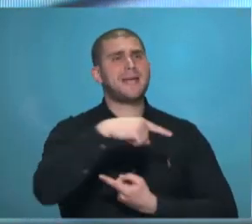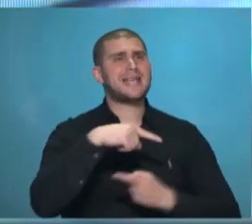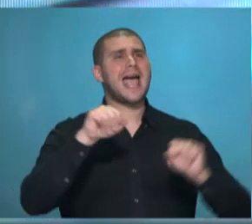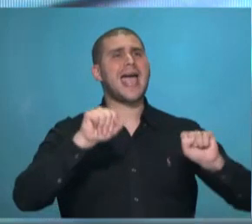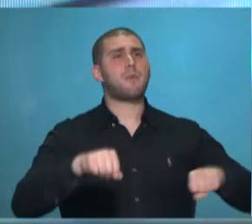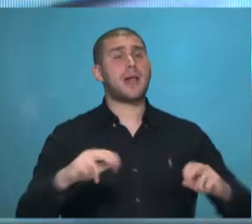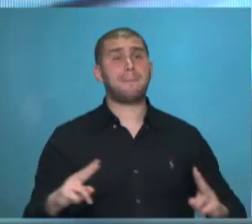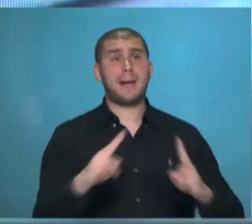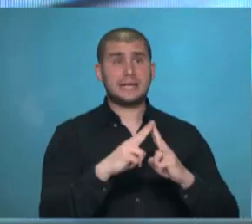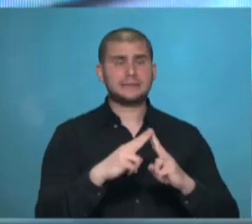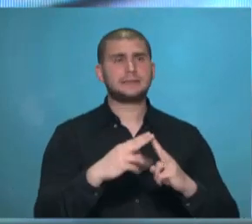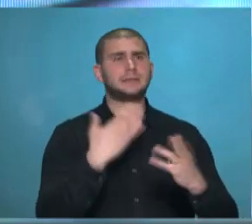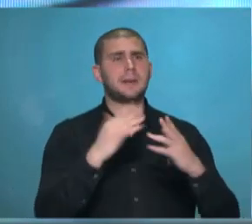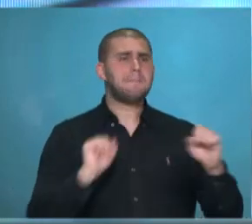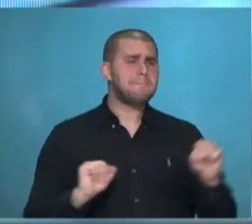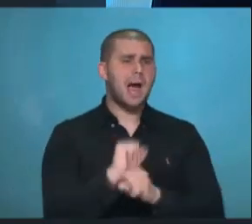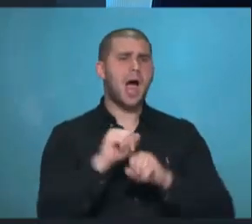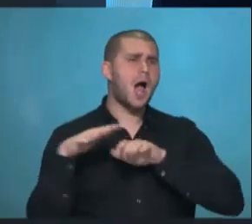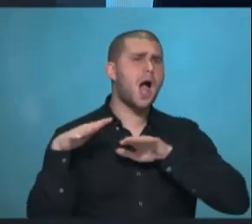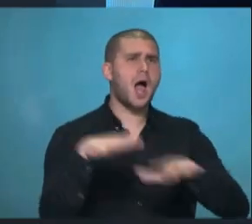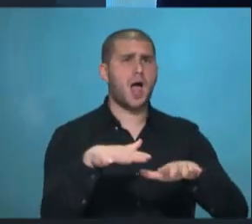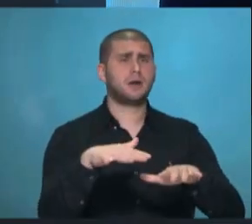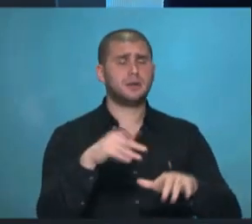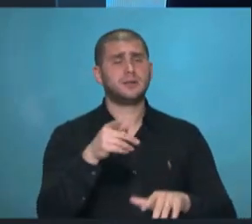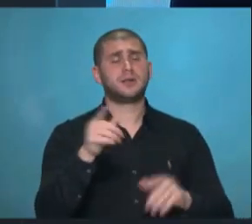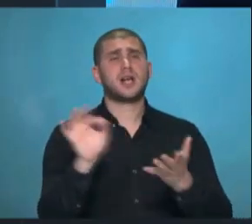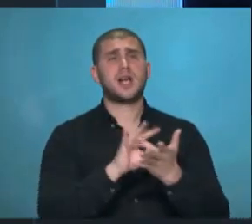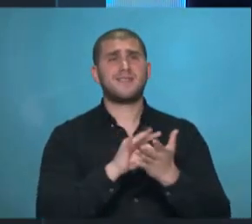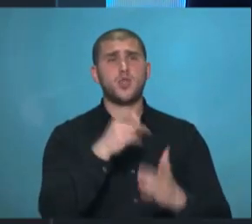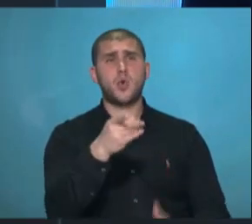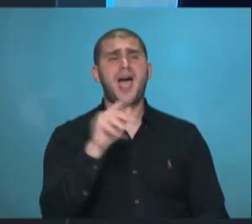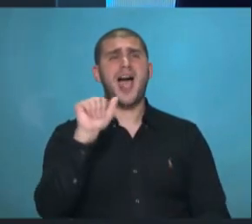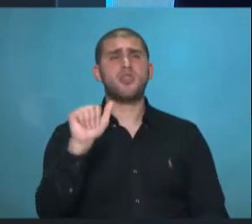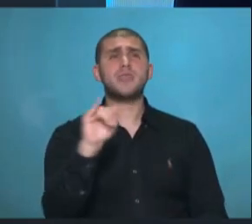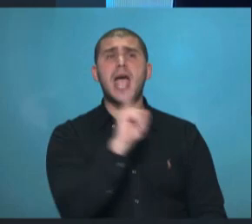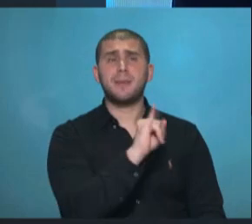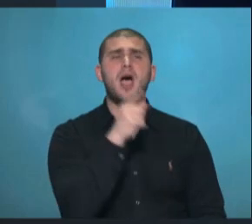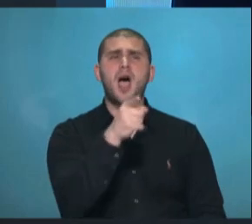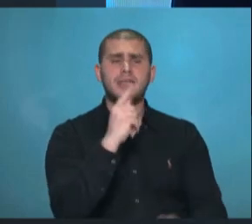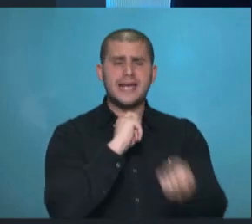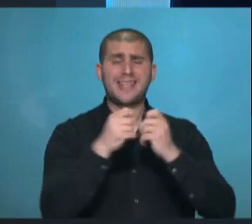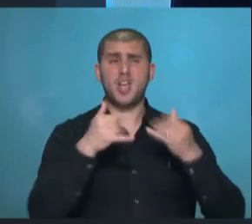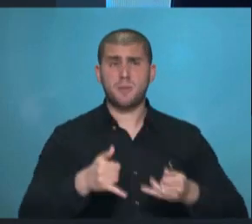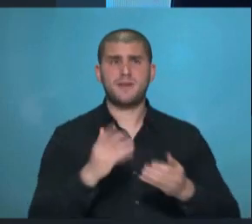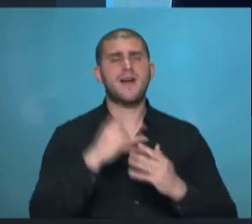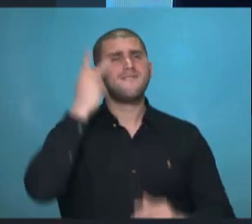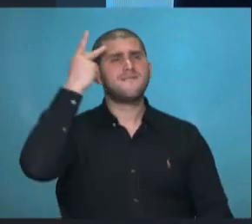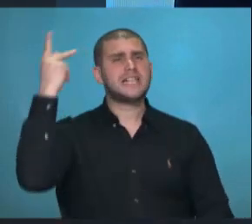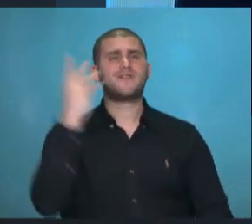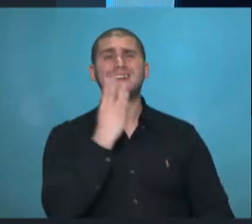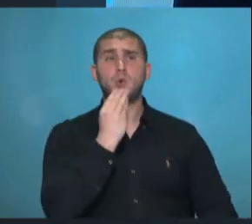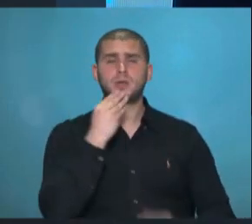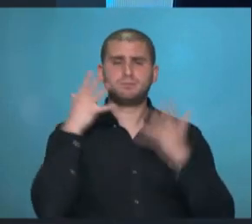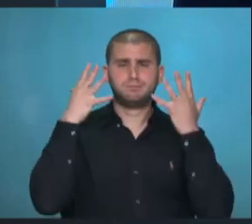בפריז, עצרת מחאה המונית, ואנחנו איתך, כתבת כאן באירופה, אנטוניה ימין. את ראיינת היום את הפילוסוף היהודי